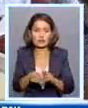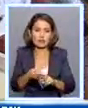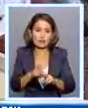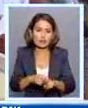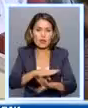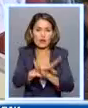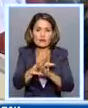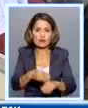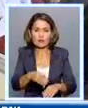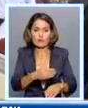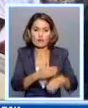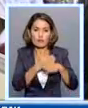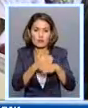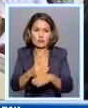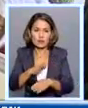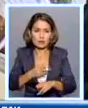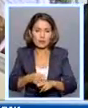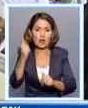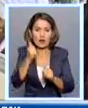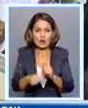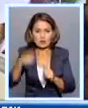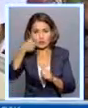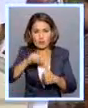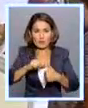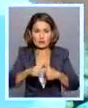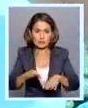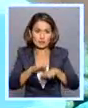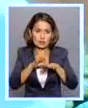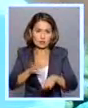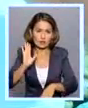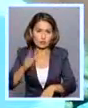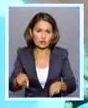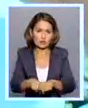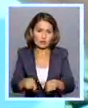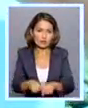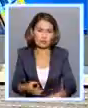жәрдем көрсетілді. Ұйымдастырушылар мұндай игі істі жыл сайын өткізіп тұруды дәстүрге айналдырған.